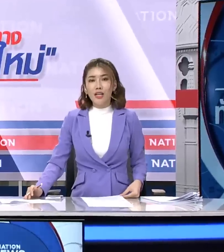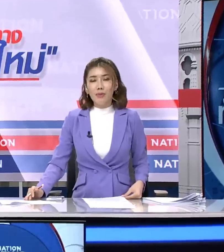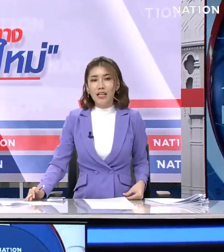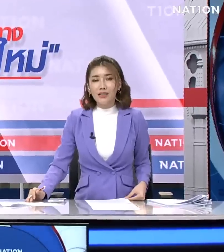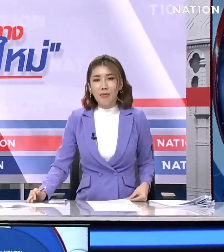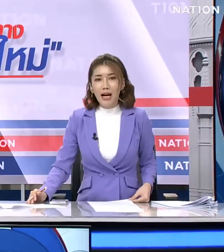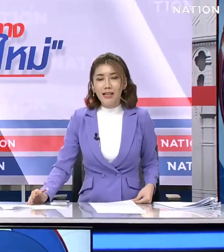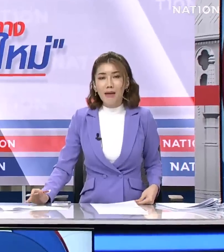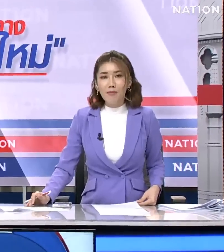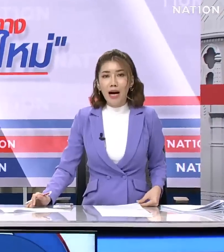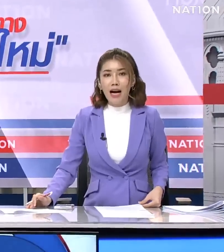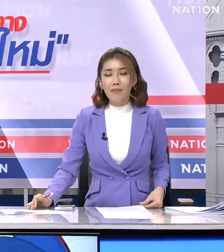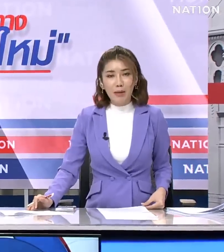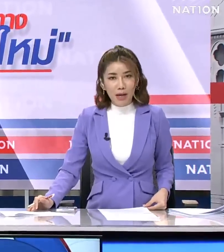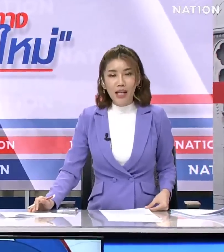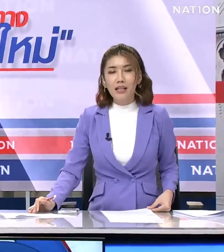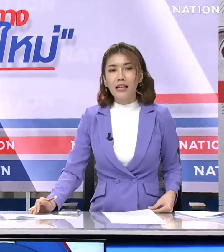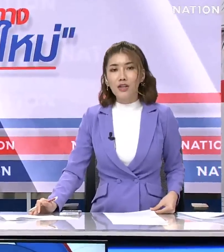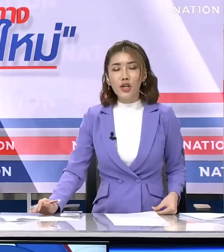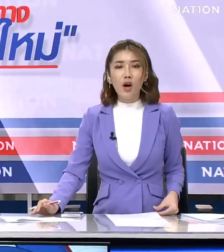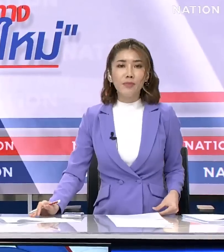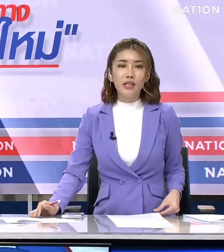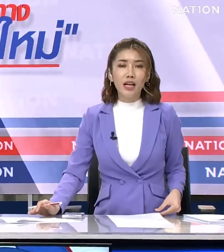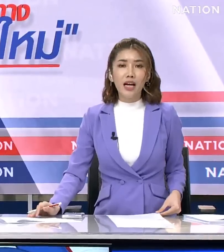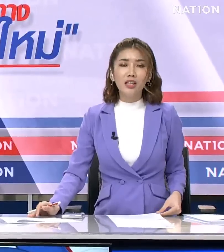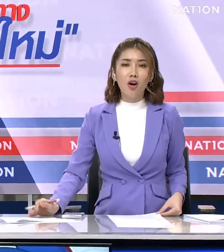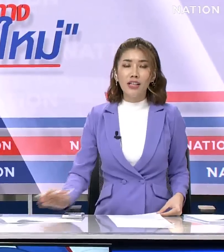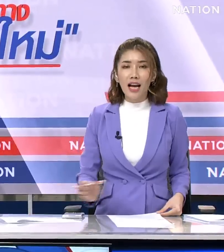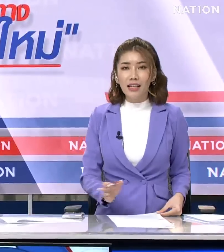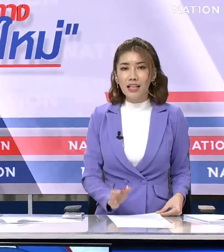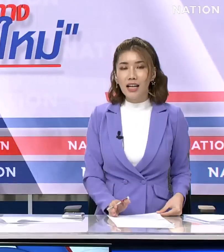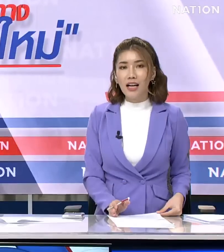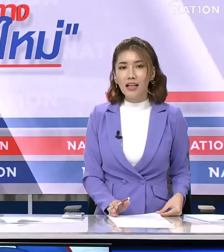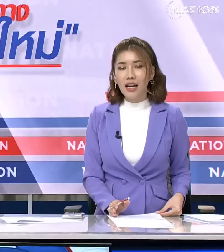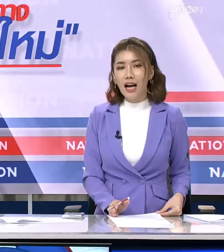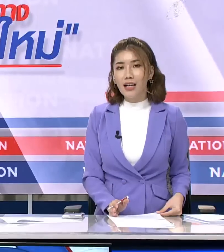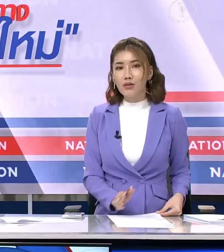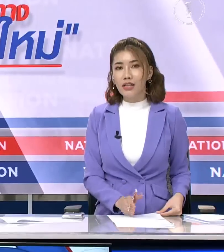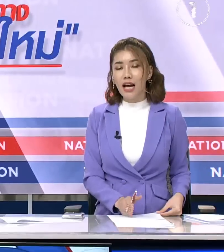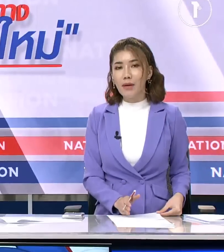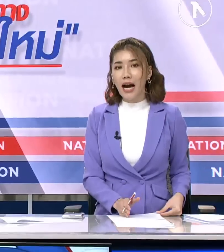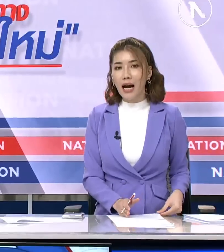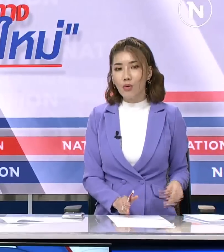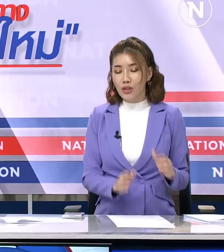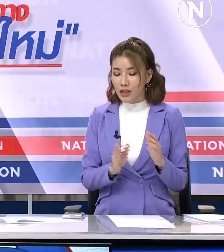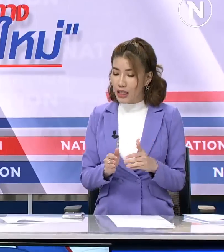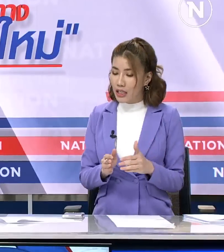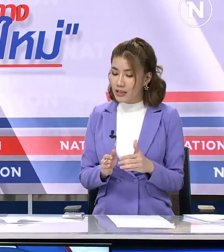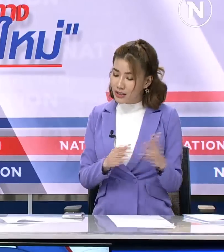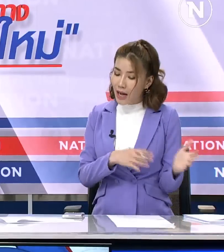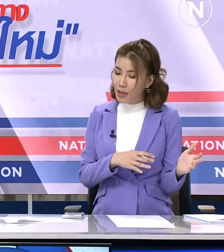เก้าอี้ประธานสภากลับมาเป็นประเด็นอีกรอบนึงนะคะคือก่อนหน้านี้เนี่ยถ้าเราติดตามข่าว